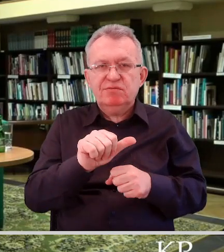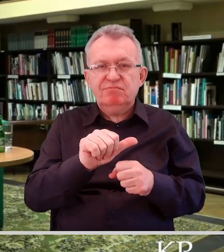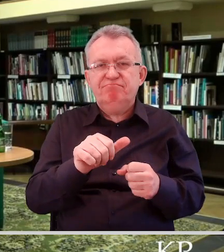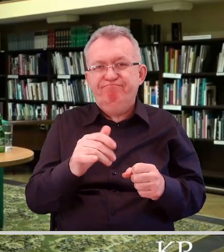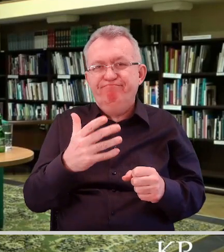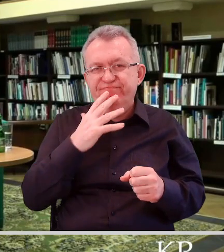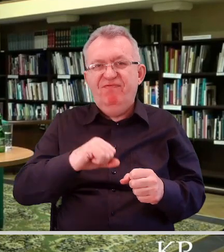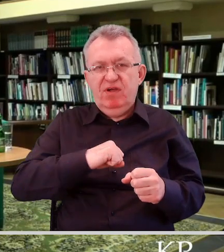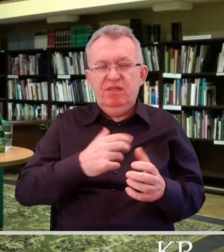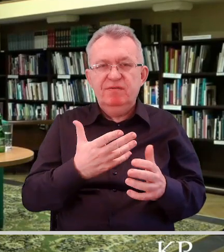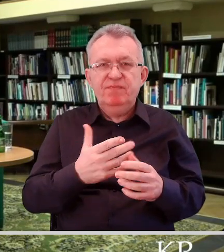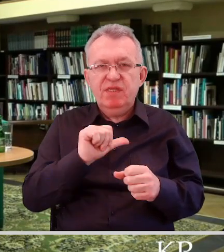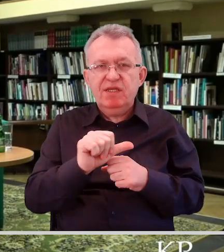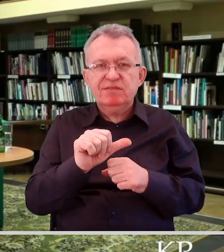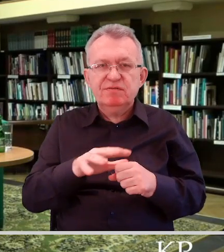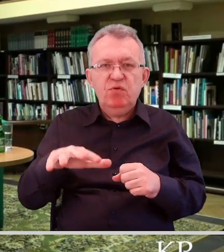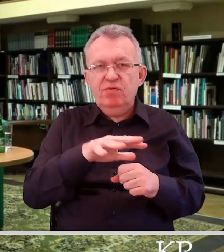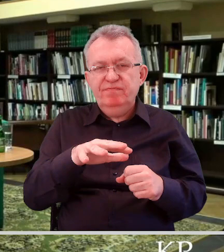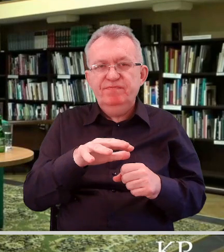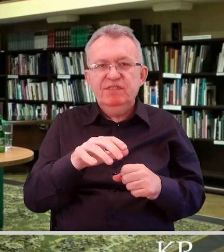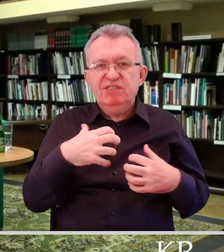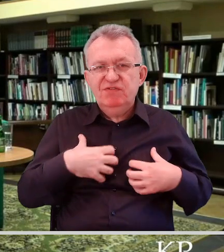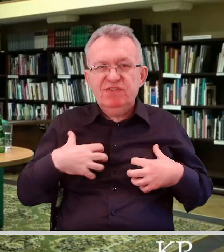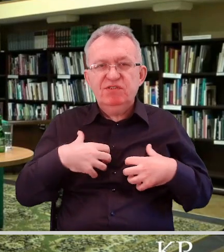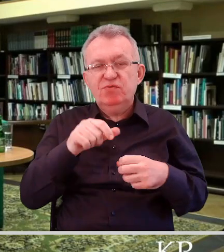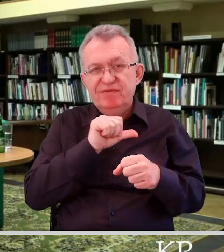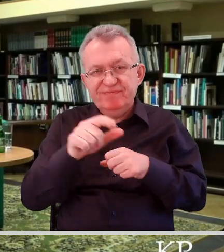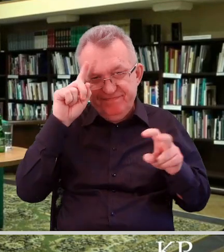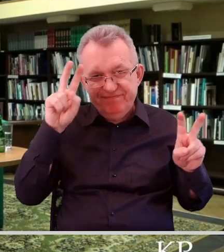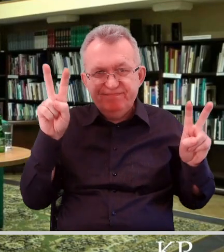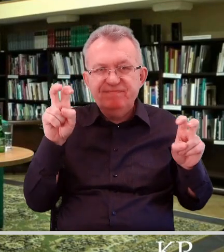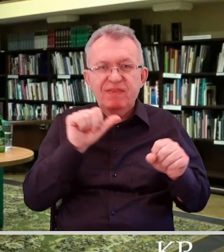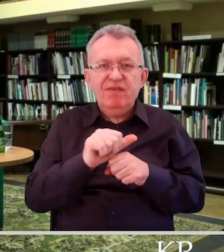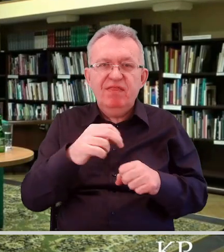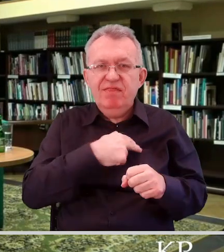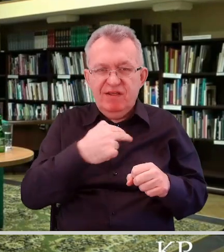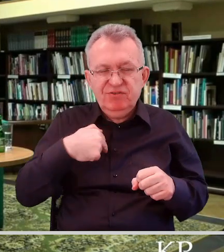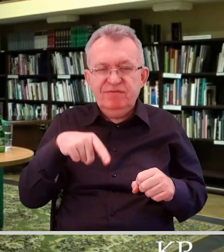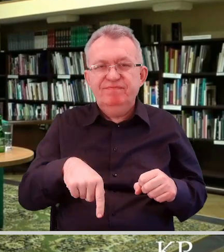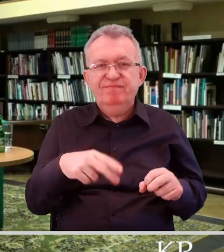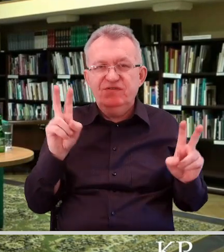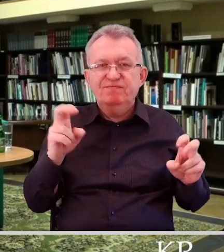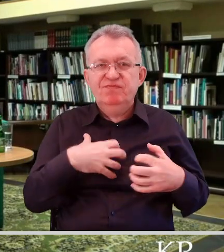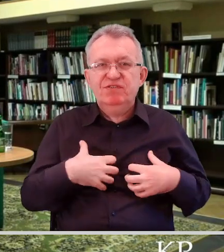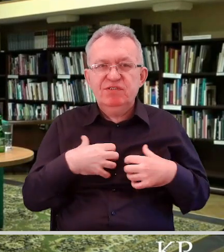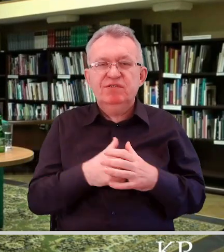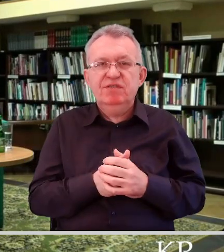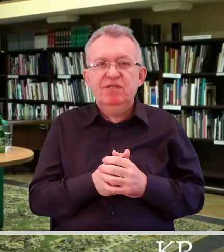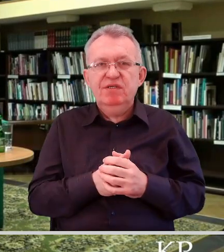przyjazne. No i zawiązuje się taka lokalność, także ta zwierzęcość to jest właśnie między innymi ta nasza zwierzęcość.